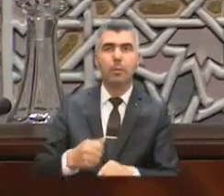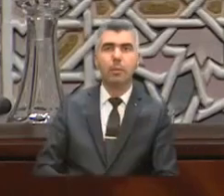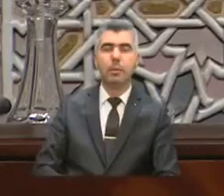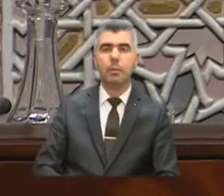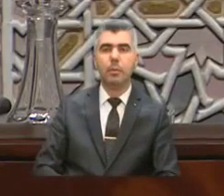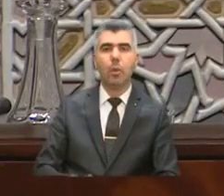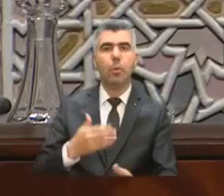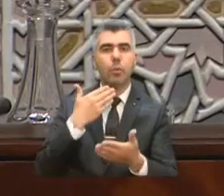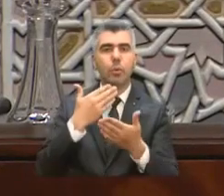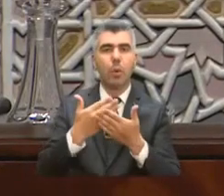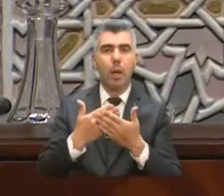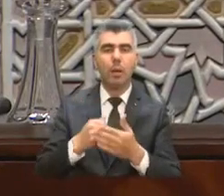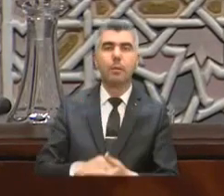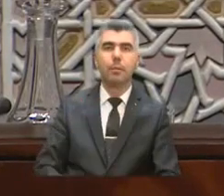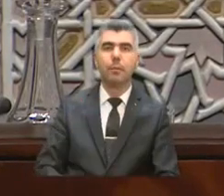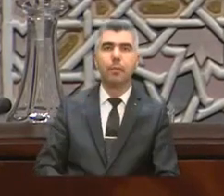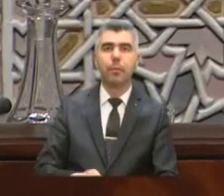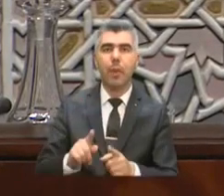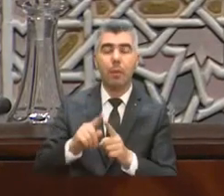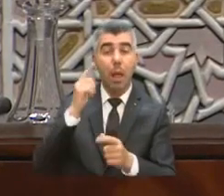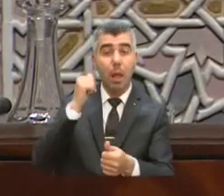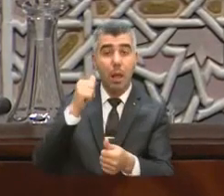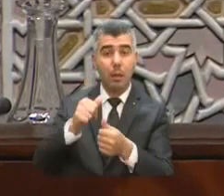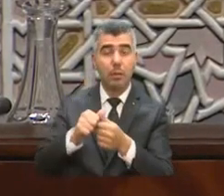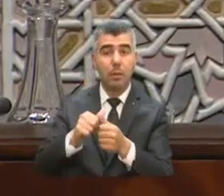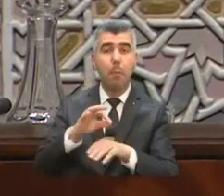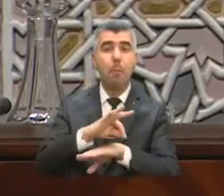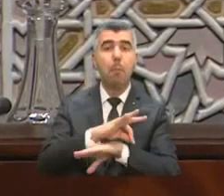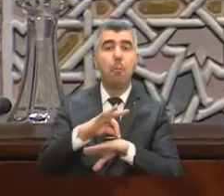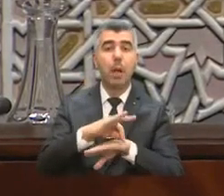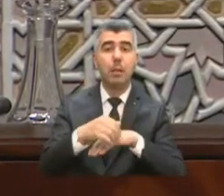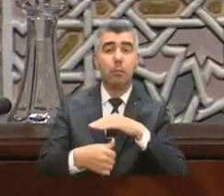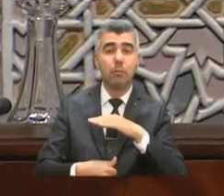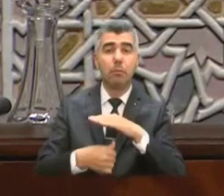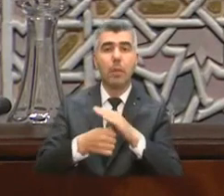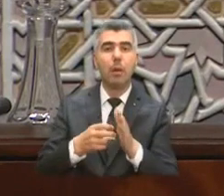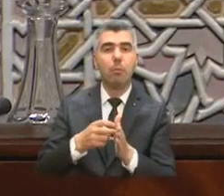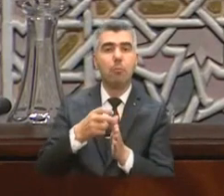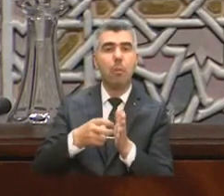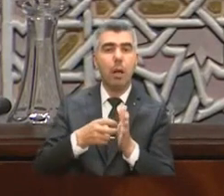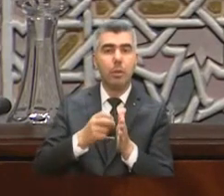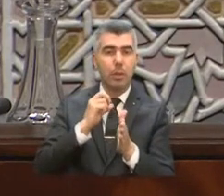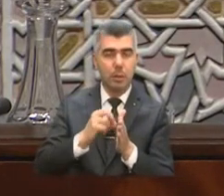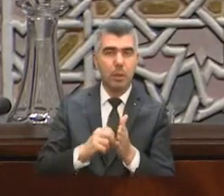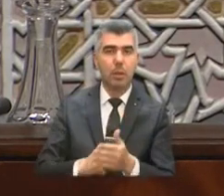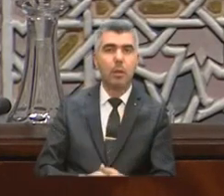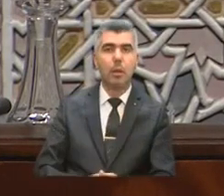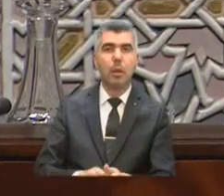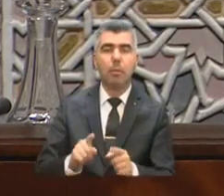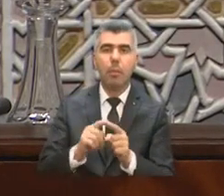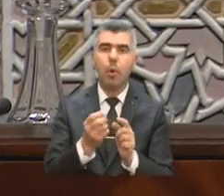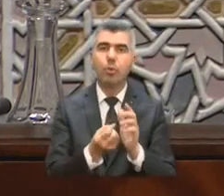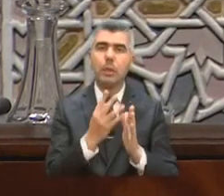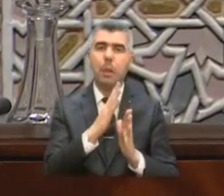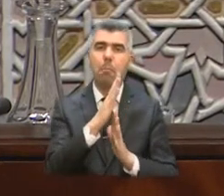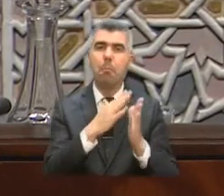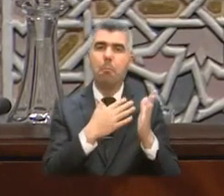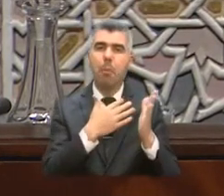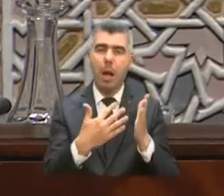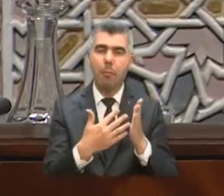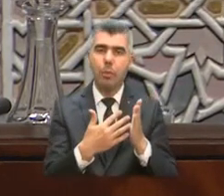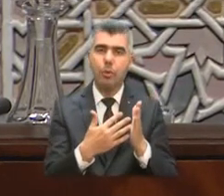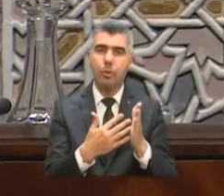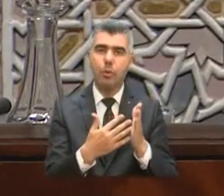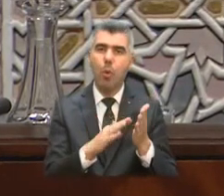شكرا السيد النائب. بغيت نذكر بان المكتب الوطني للسكك الحديديه تبنى مخطط تنموي طموح تهدف تحسين